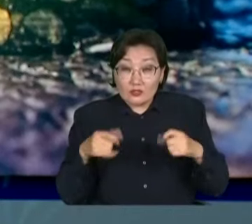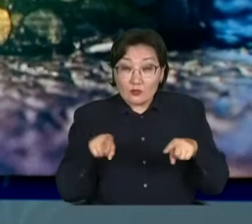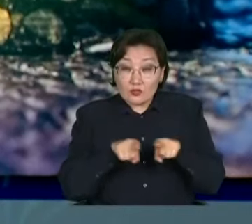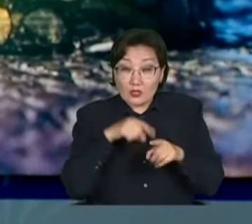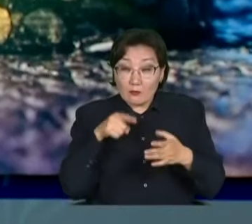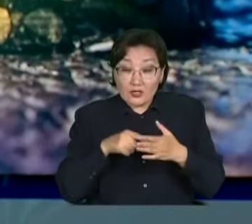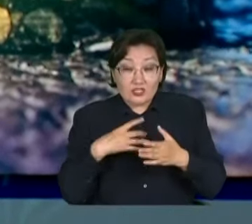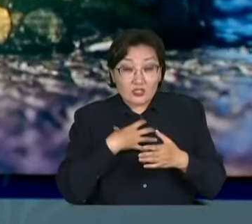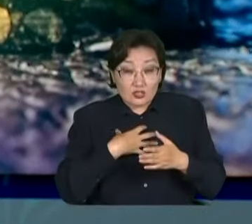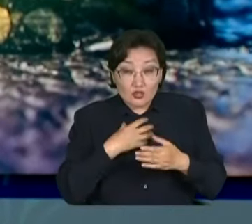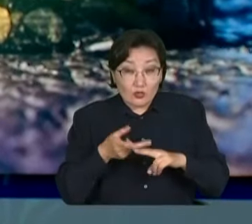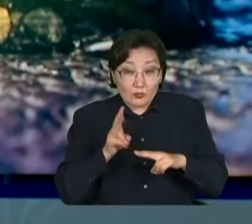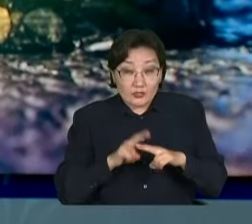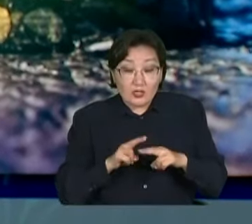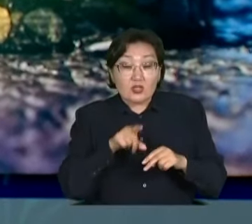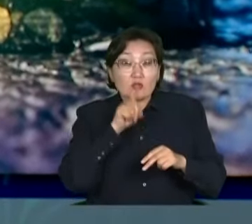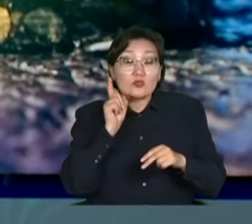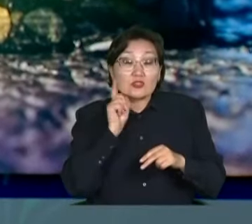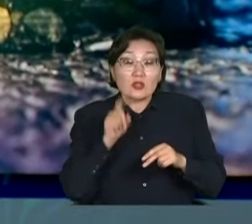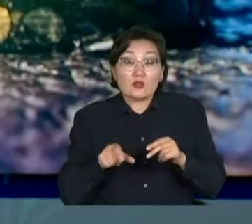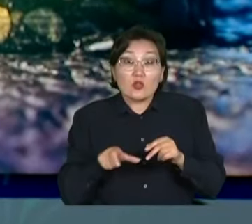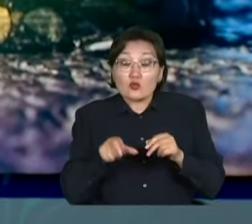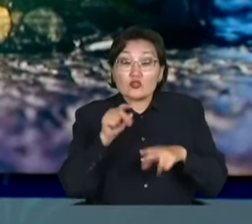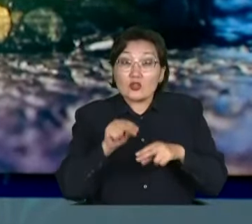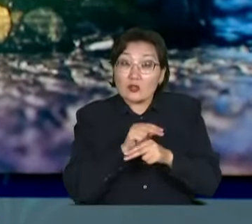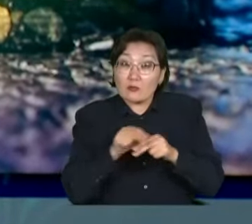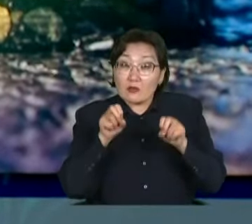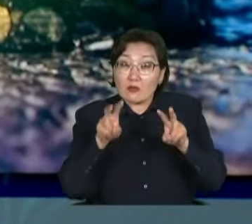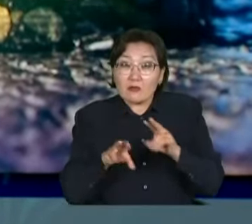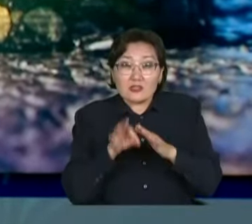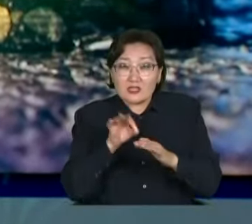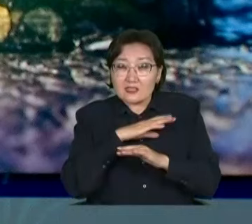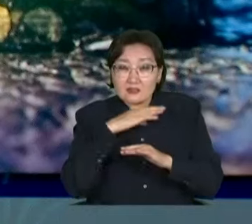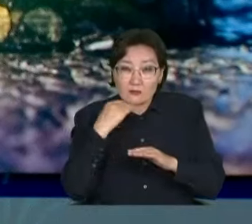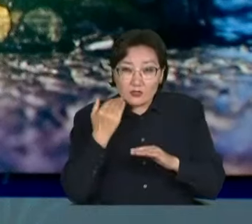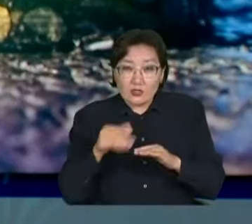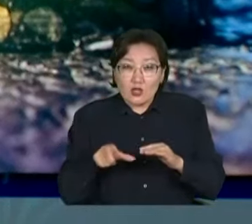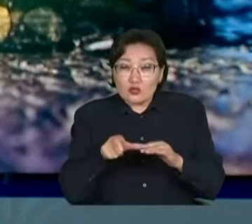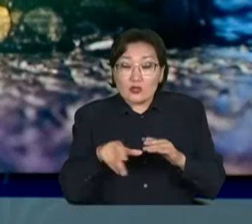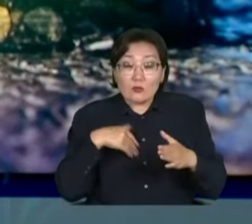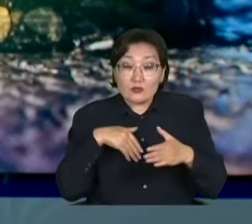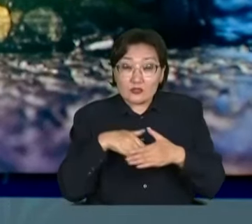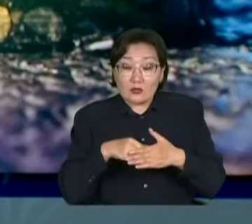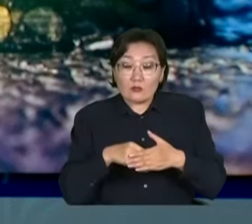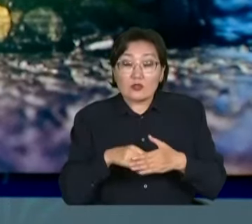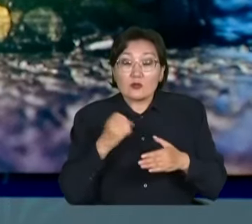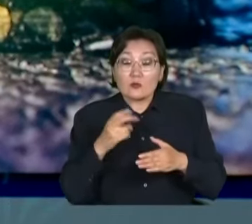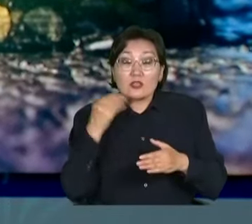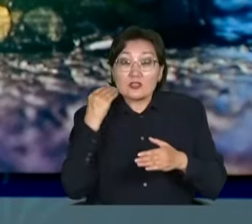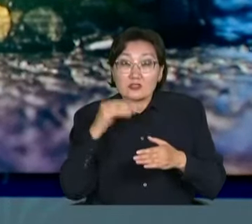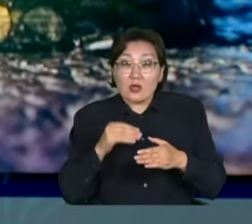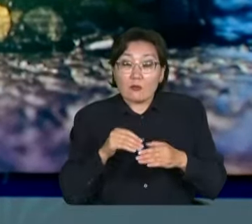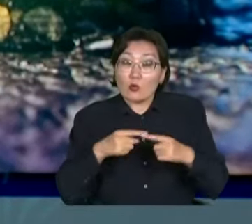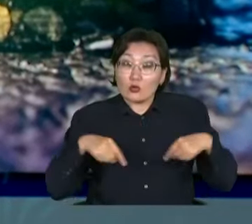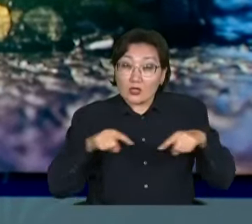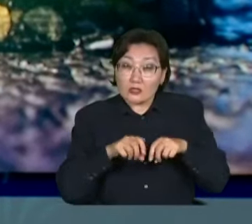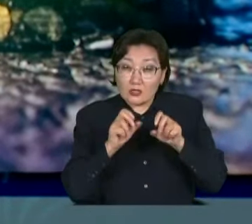мәселе өзекті. Өйткені жастар жолшы мамандығын таңдаудан тартынады, дейді. Жол активтері ұлттық сапа орталығының қызметкерлері.